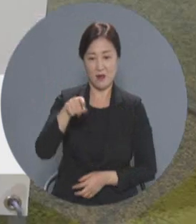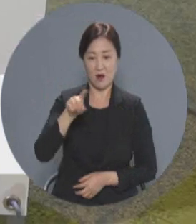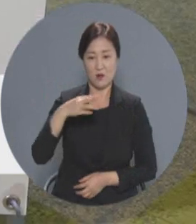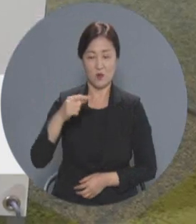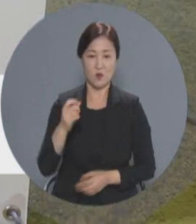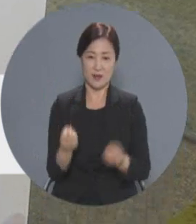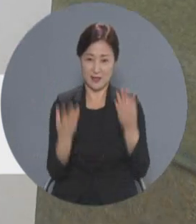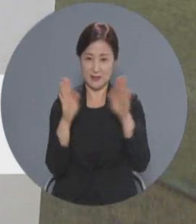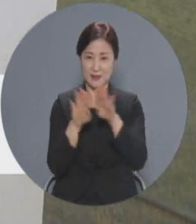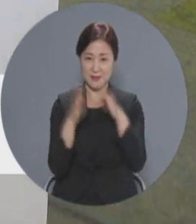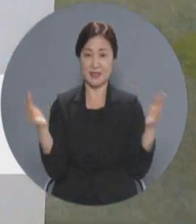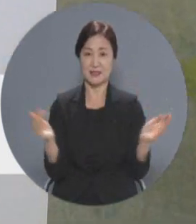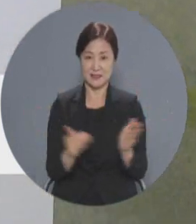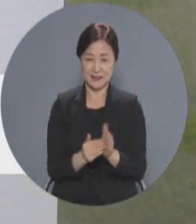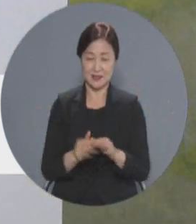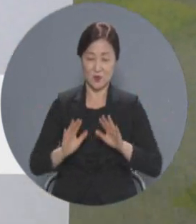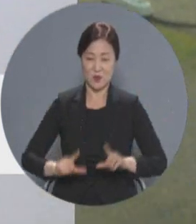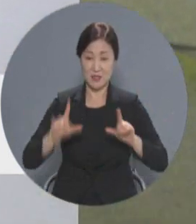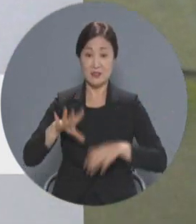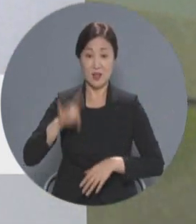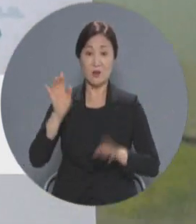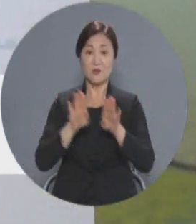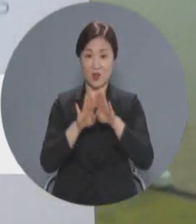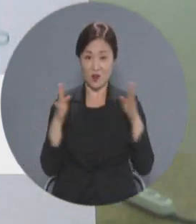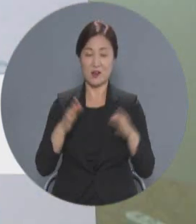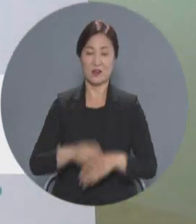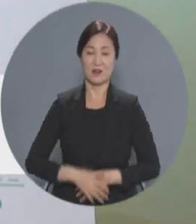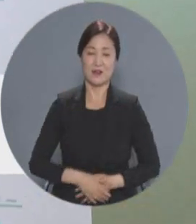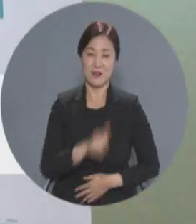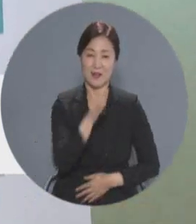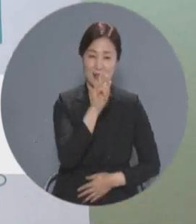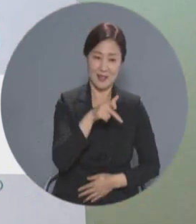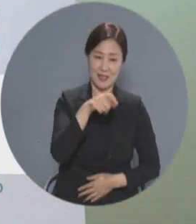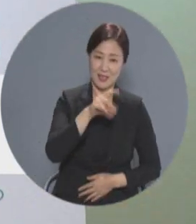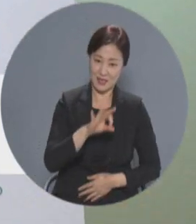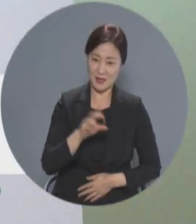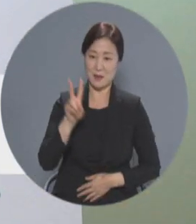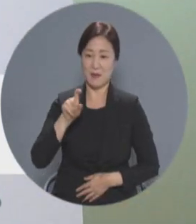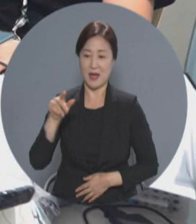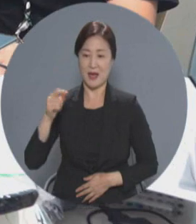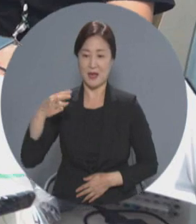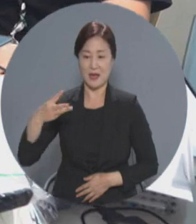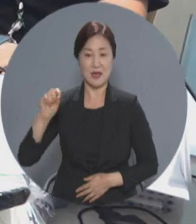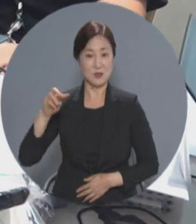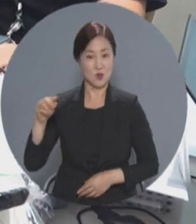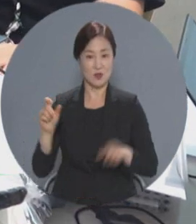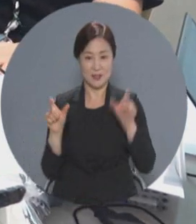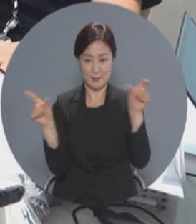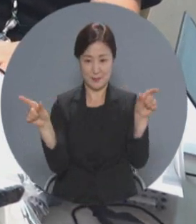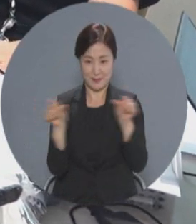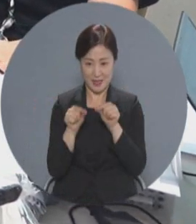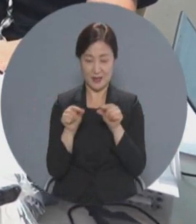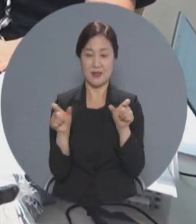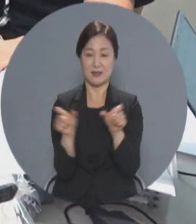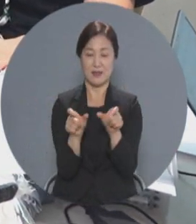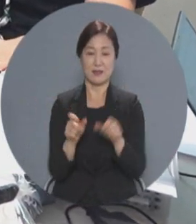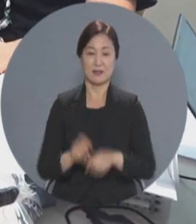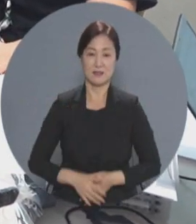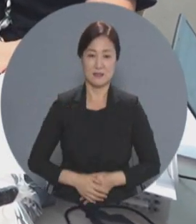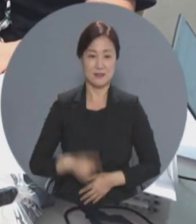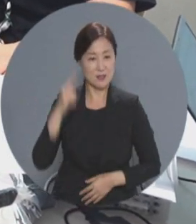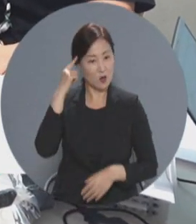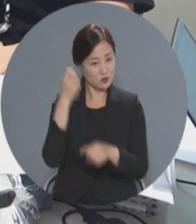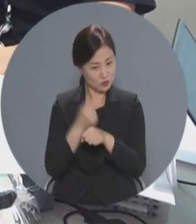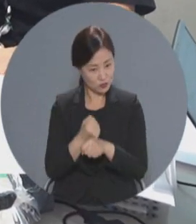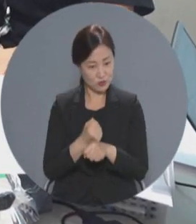진행합니다. 올해 처음으로 열린 해커톤은 해킹과 마라톤의 합성어로 기획자와 개발자가 한 팀을 이루어